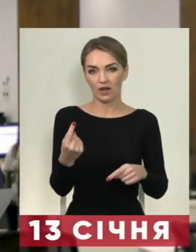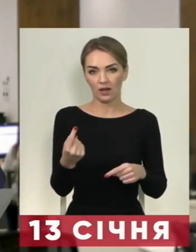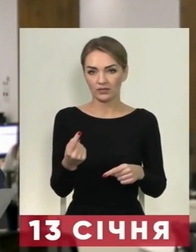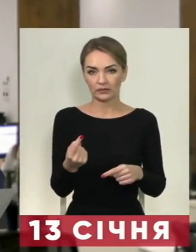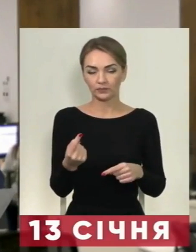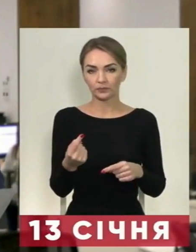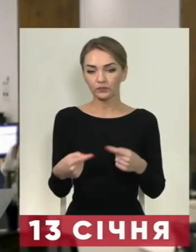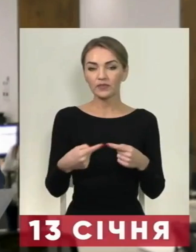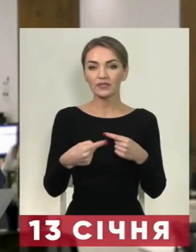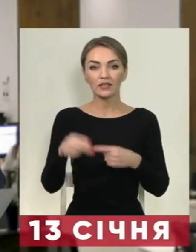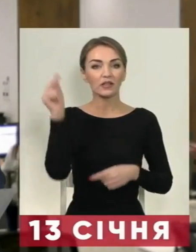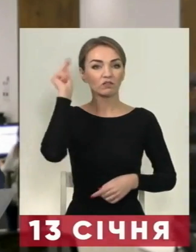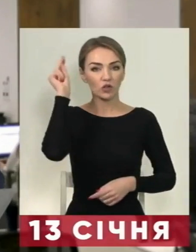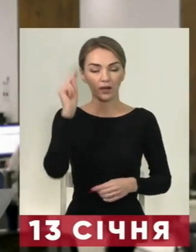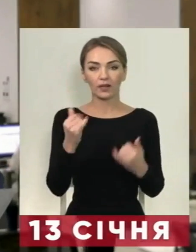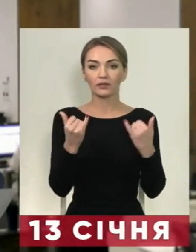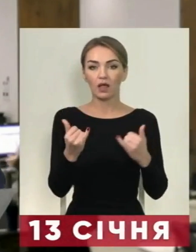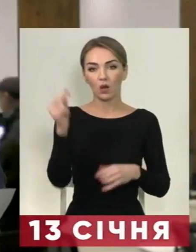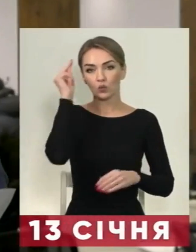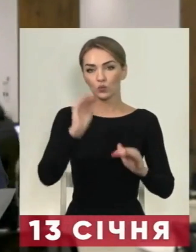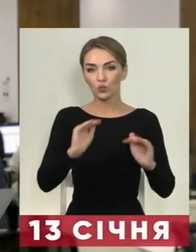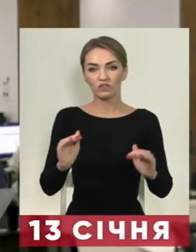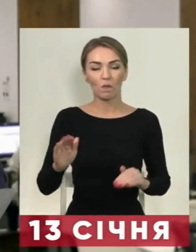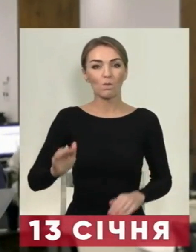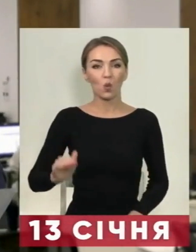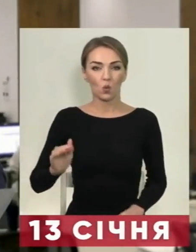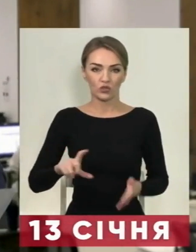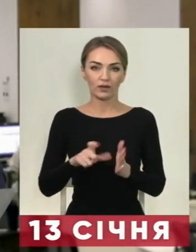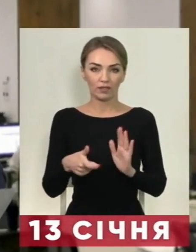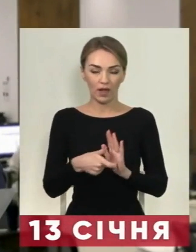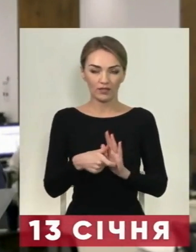дистанційне навчання для учнів молодших класів неефективне.